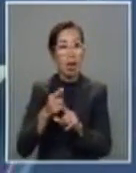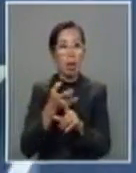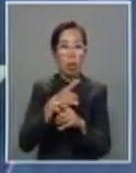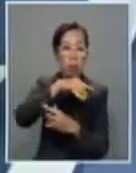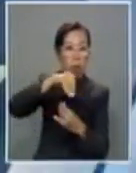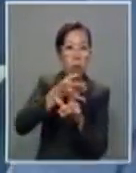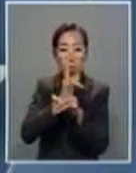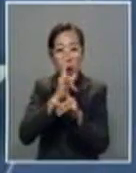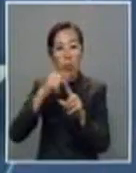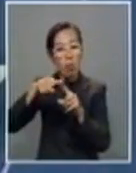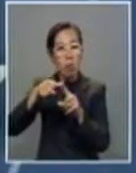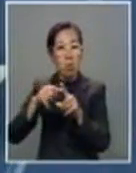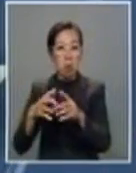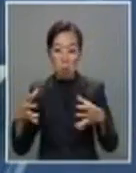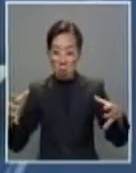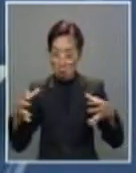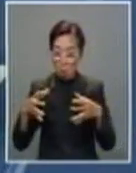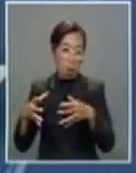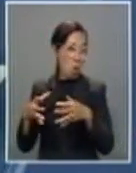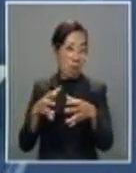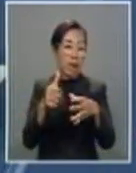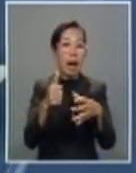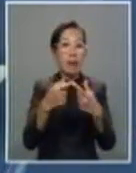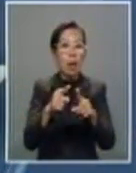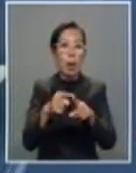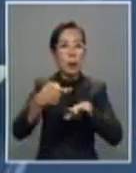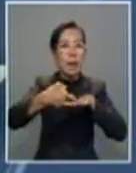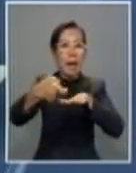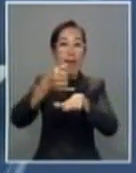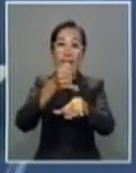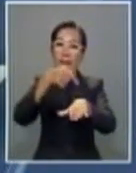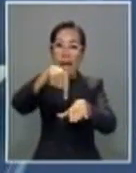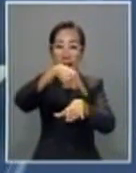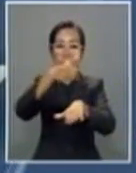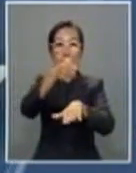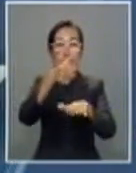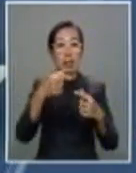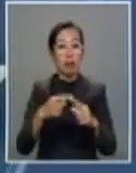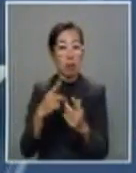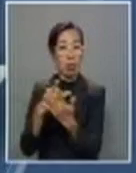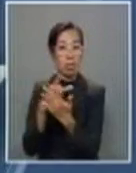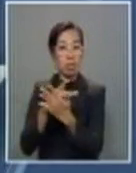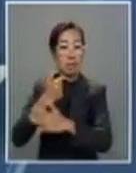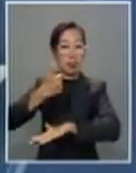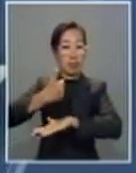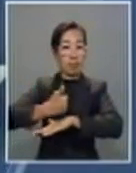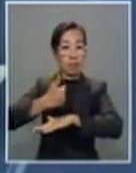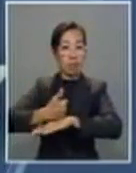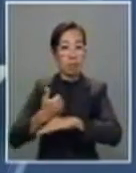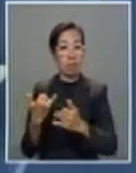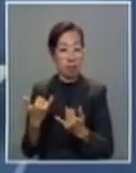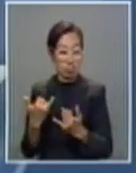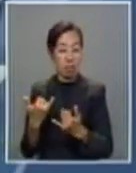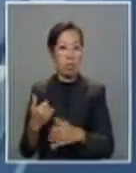ได้เป็นร้อยก็ได้นะฮะ เพียงแต่ลอยอยู่ในน้ำเท่านั้นนะ ปรากฏว่าวันนี้ฮะท่านผู้ว่าราชการจังหวัดนะครับกาญจ